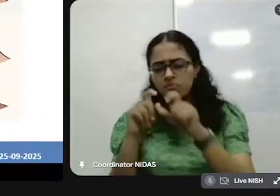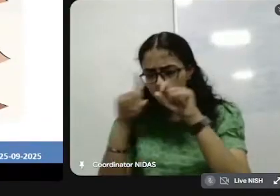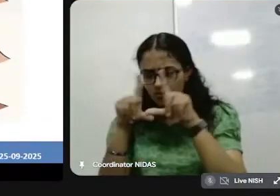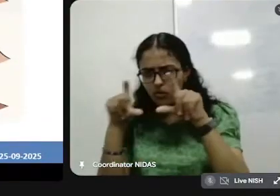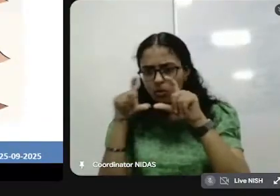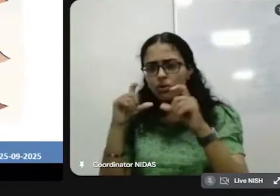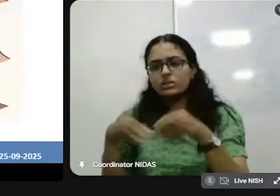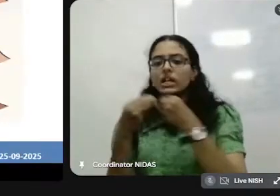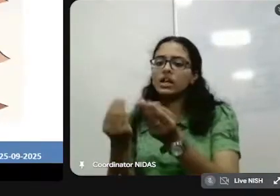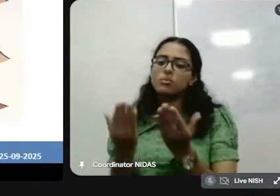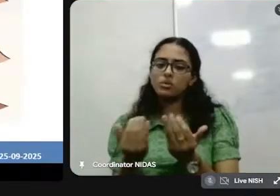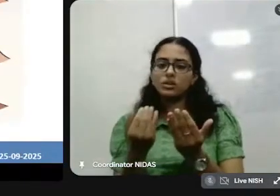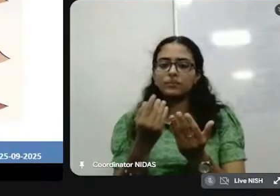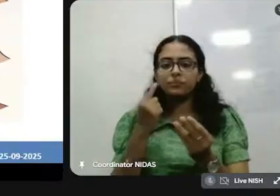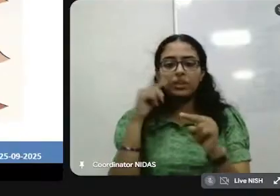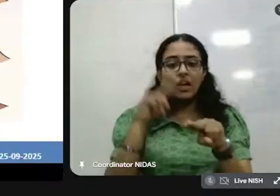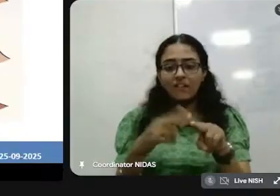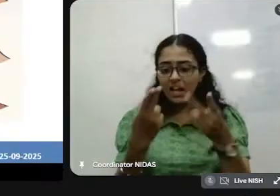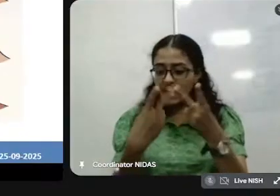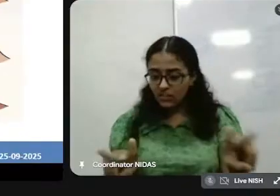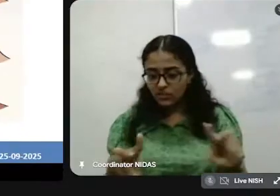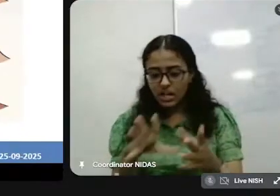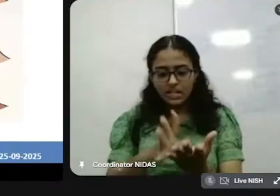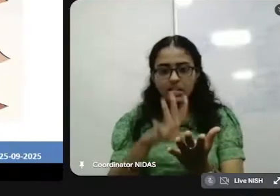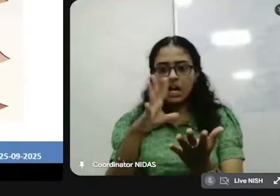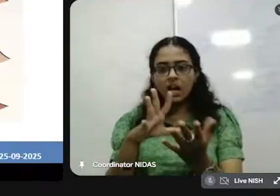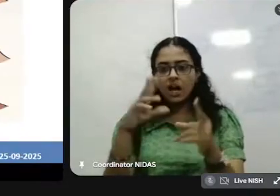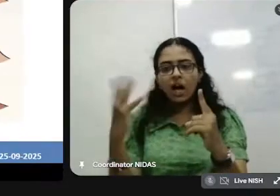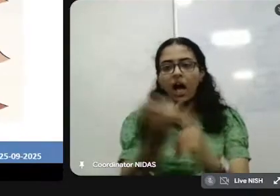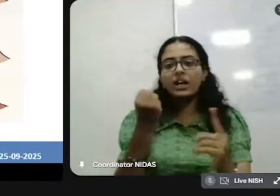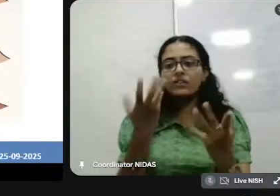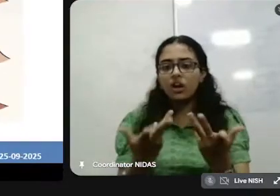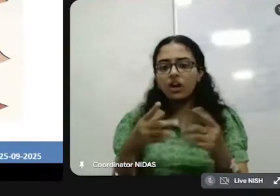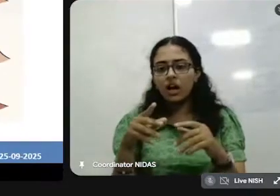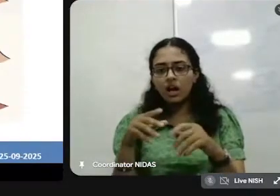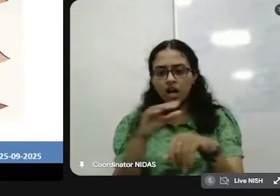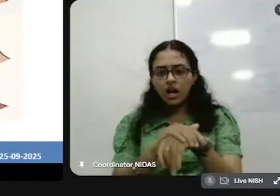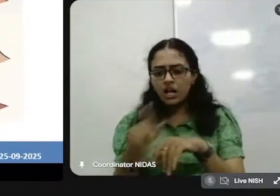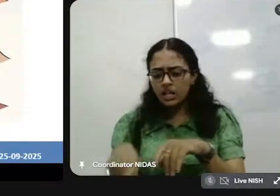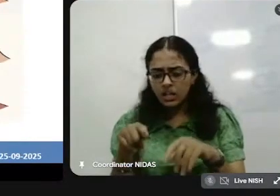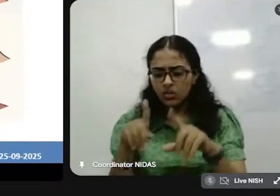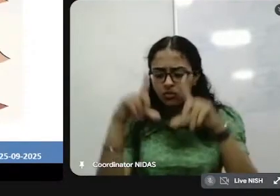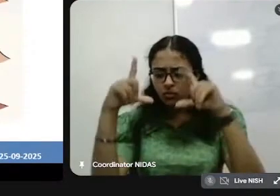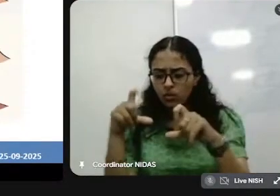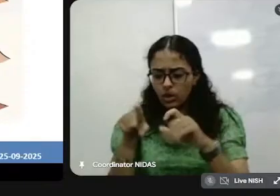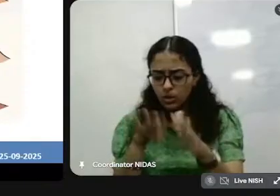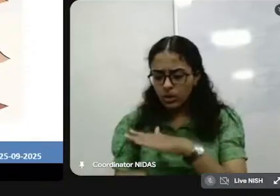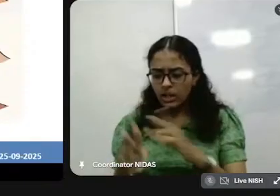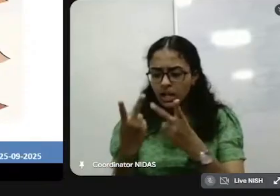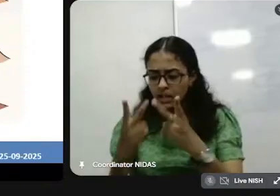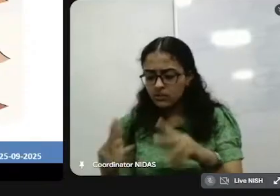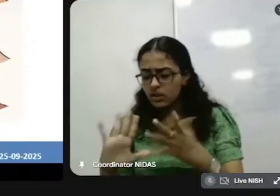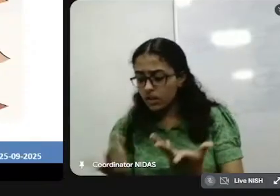കൊടുക്കാവുന്നതാണ്. അതേപോലെ തന്നെ വ്യത്യാസങ്ങൾ കണ്ടുപിടിക്കാനുള്ള പിക്ചർ കൊടുക്കാം. ഈ പടത്തിന് 6 വ്യത്യാസമുണ്ട്, അല്ല 5